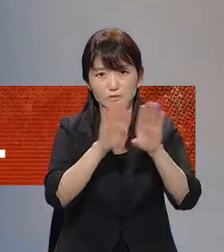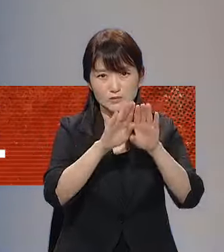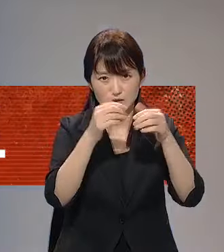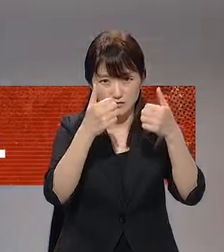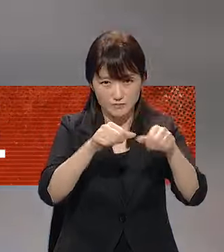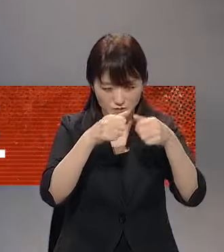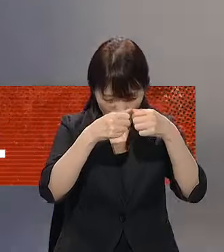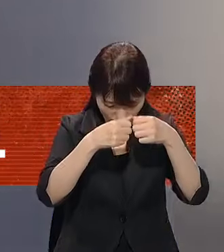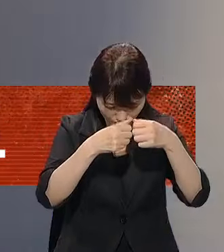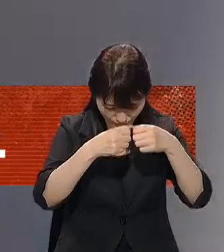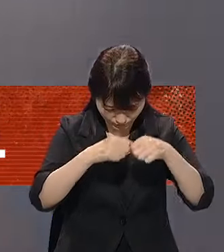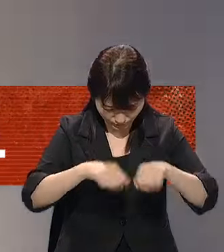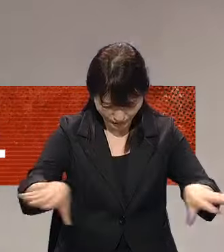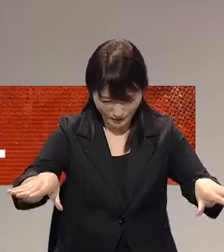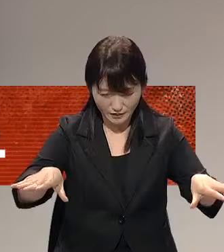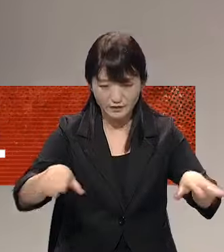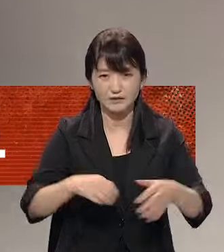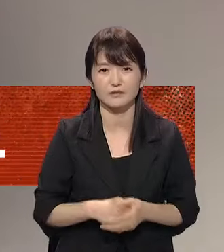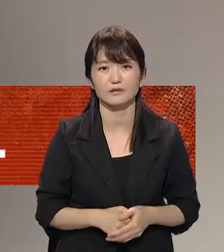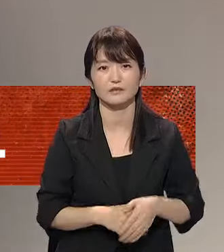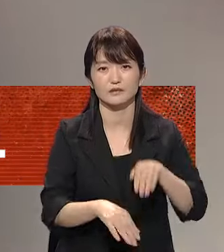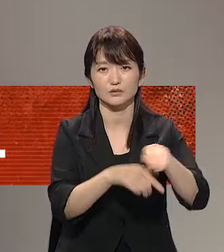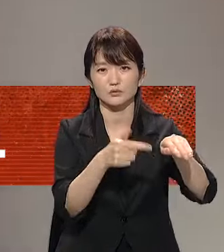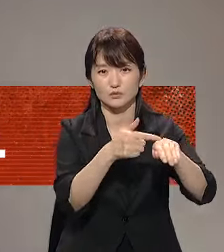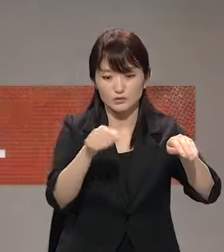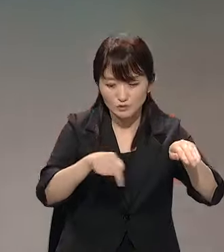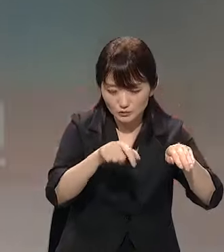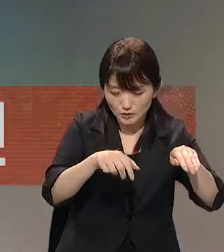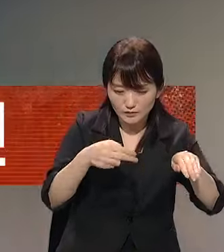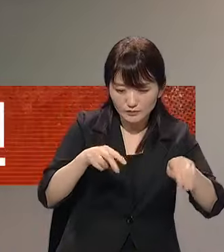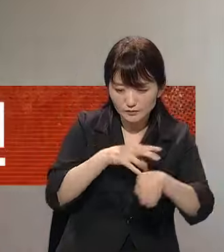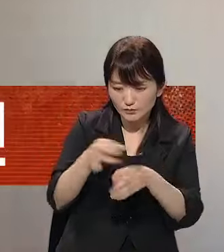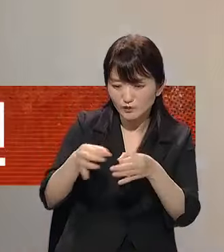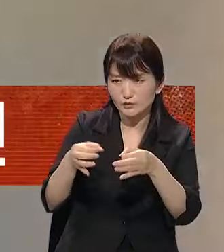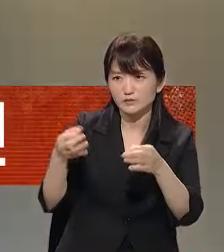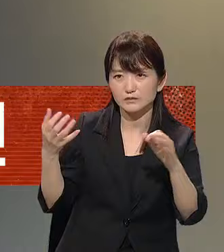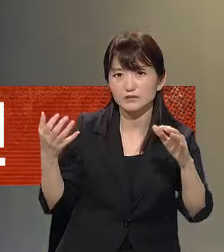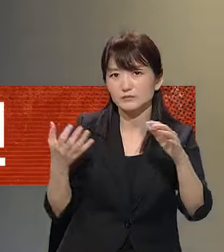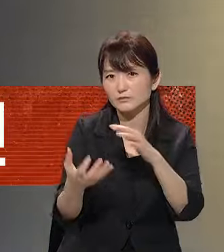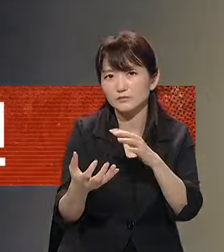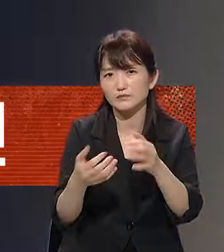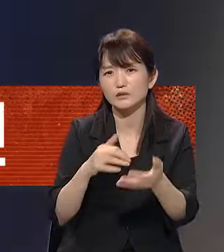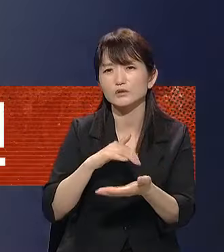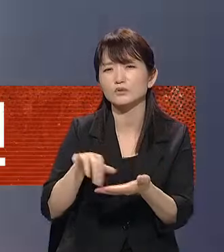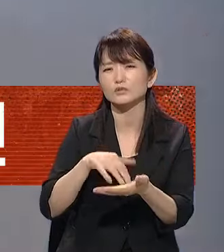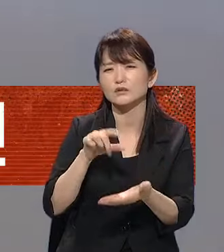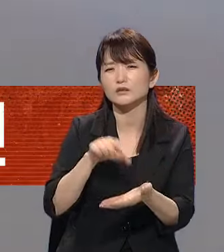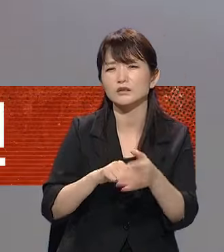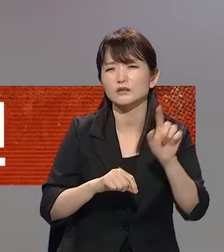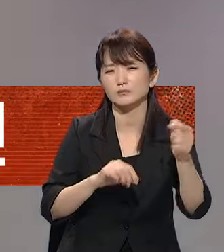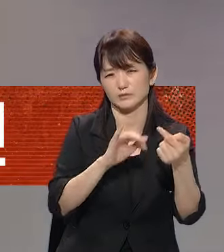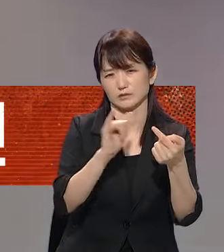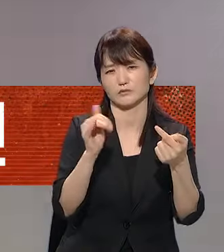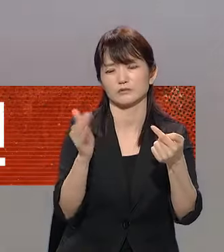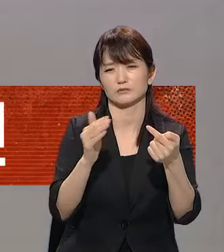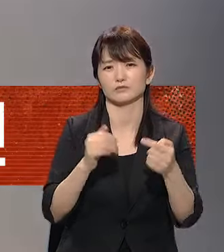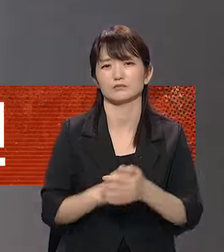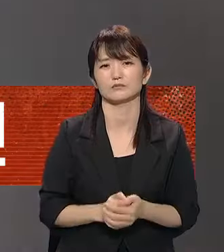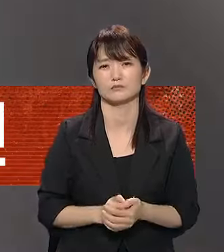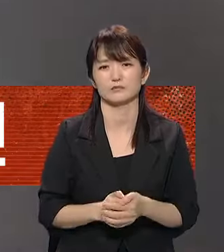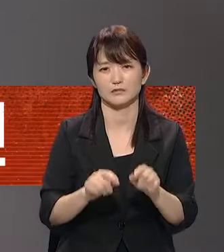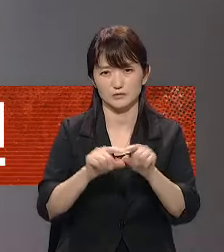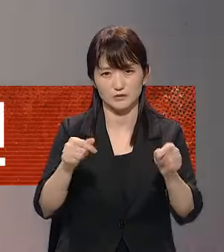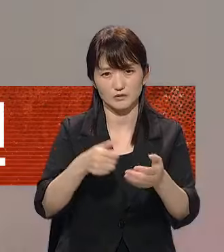부수고 들어와서 주유소 안에 있던 편의점을 점거한 겁니다. 어쩌면 좀... 추정되는 인원만 무려 100여 명이었고요.